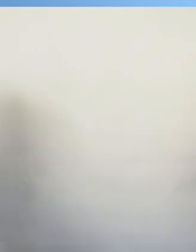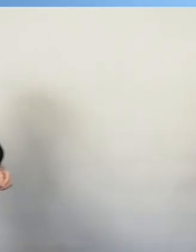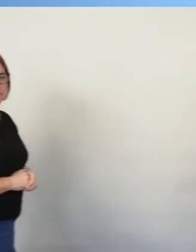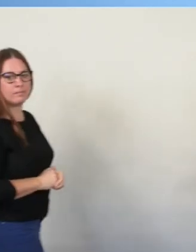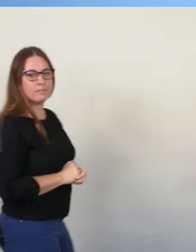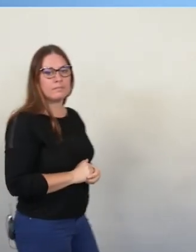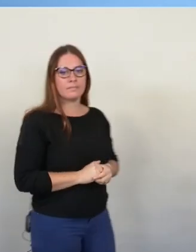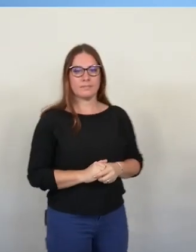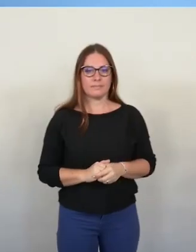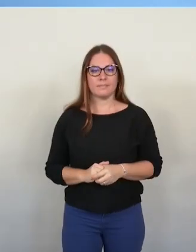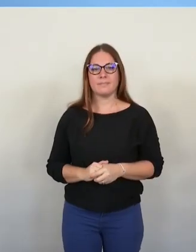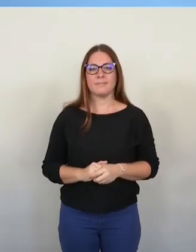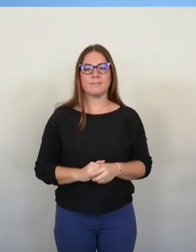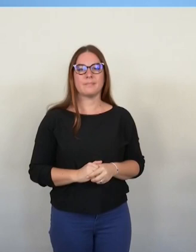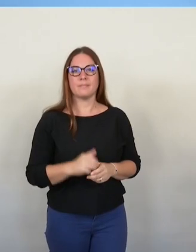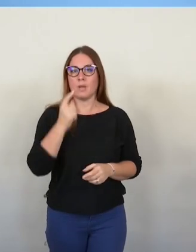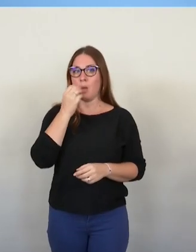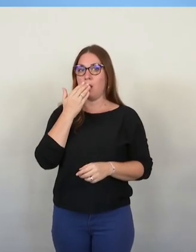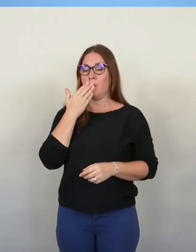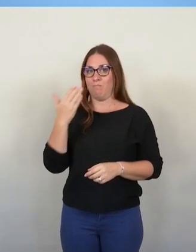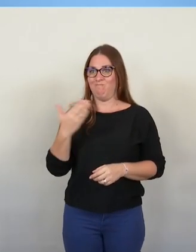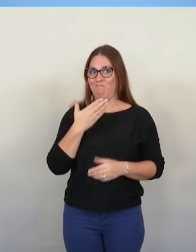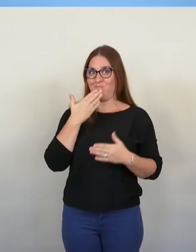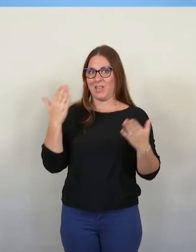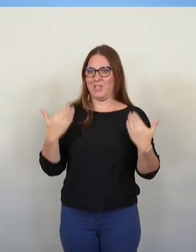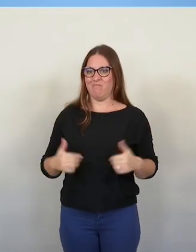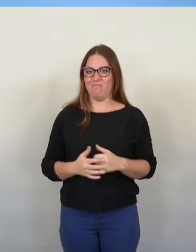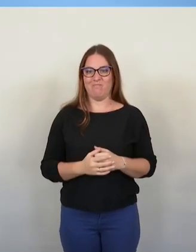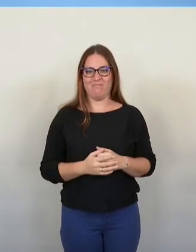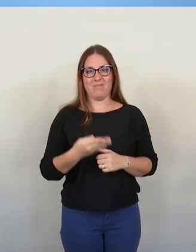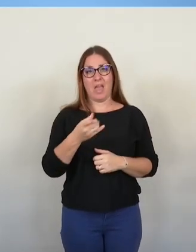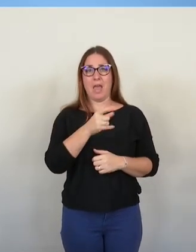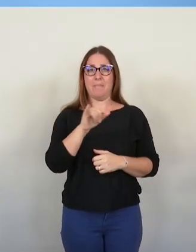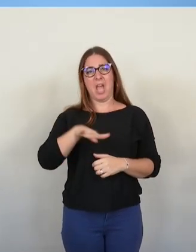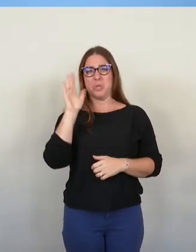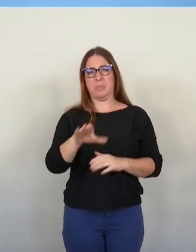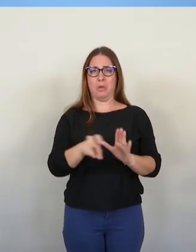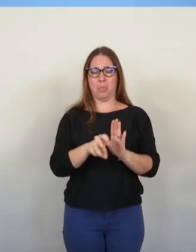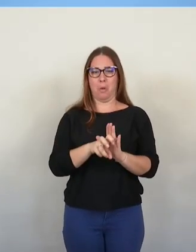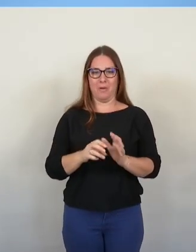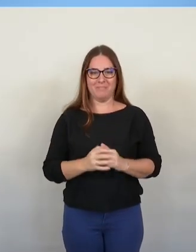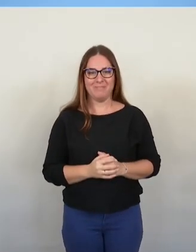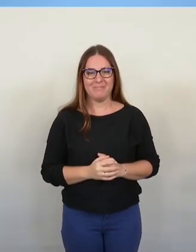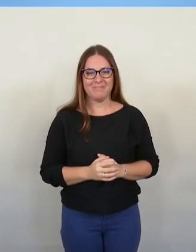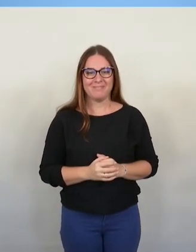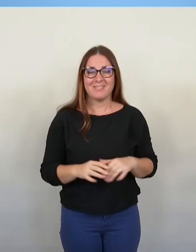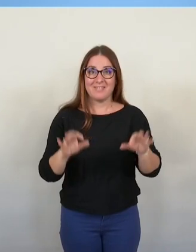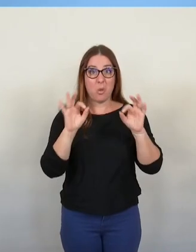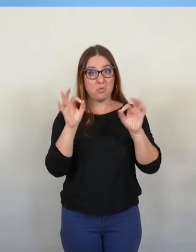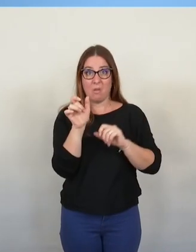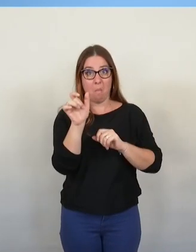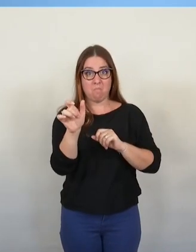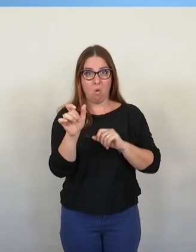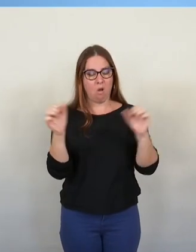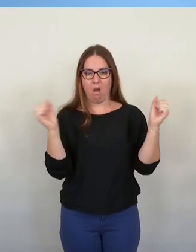pas merci Monsieur Ma les à la gronobloise euh on est tout à fait d'accord sur ce terme d'autant plus